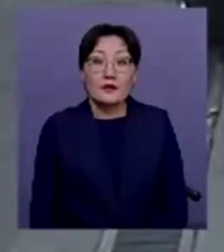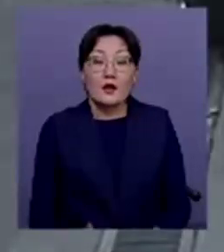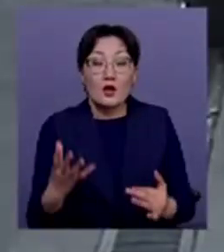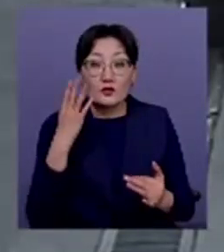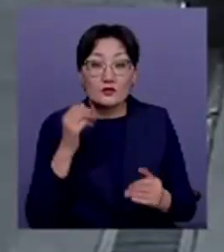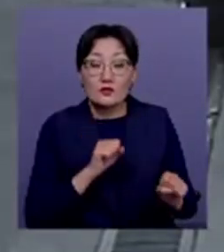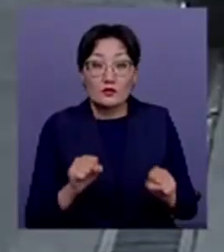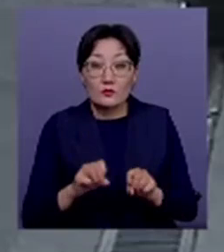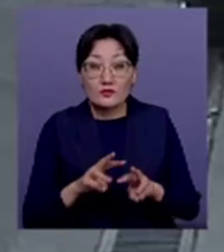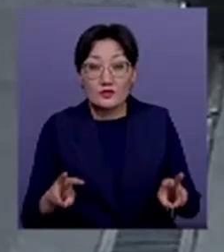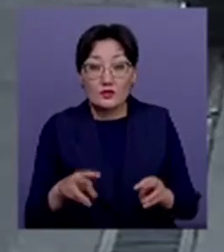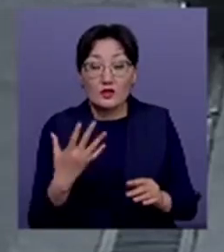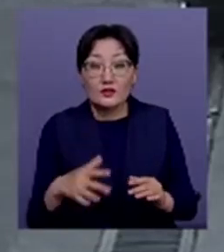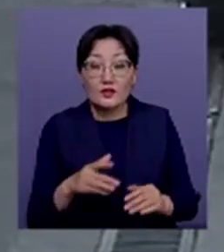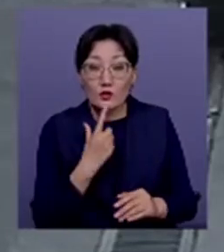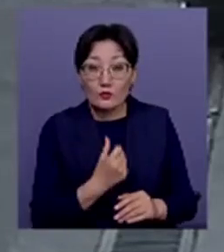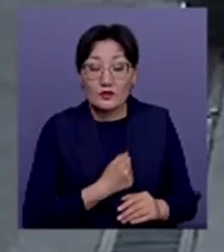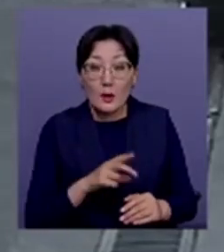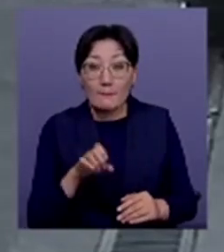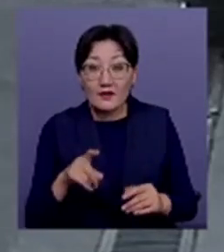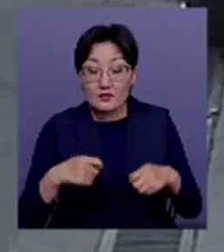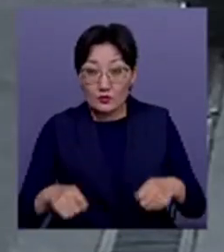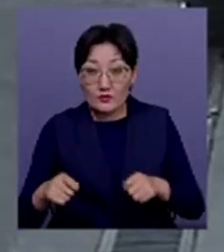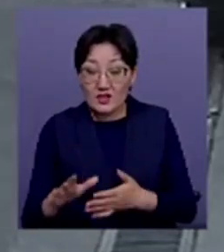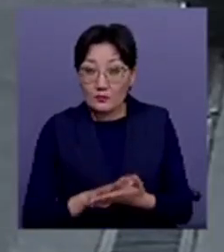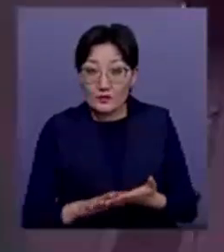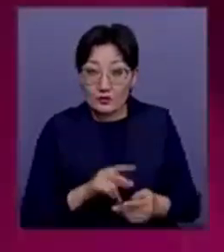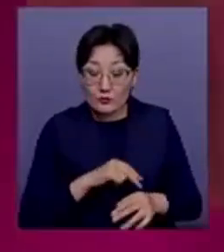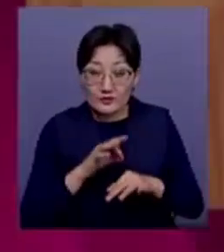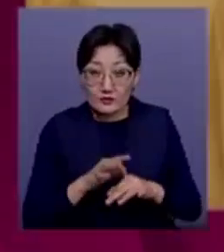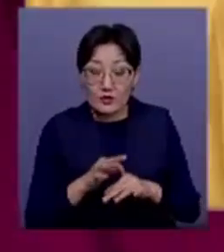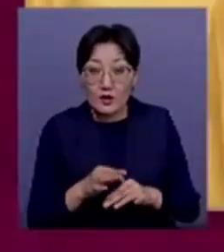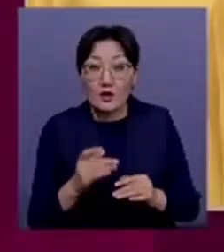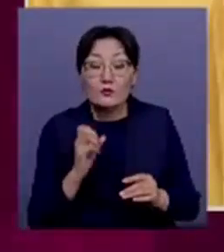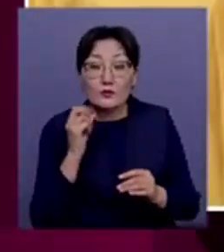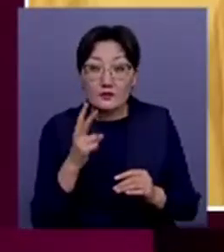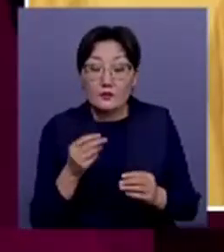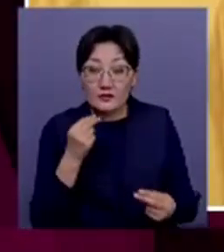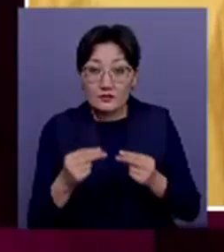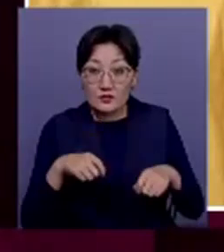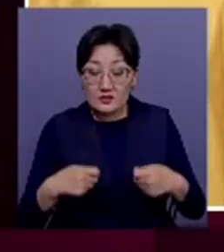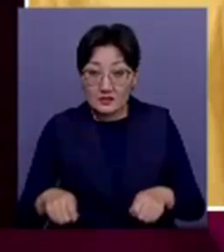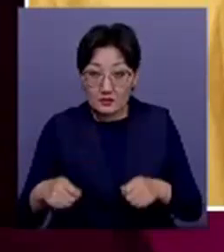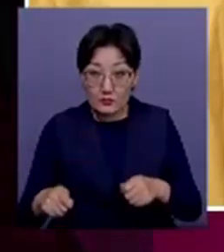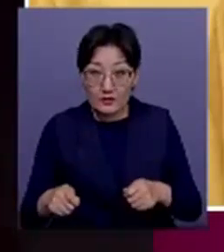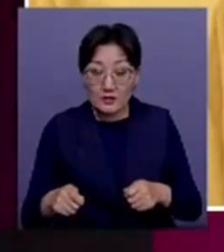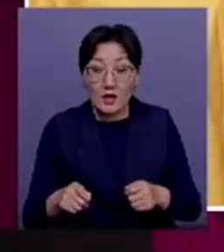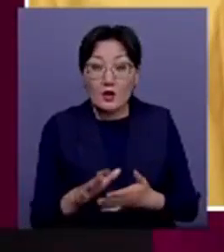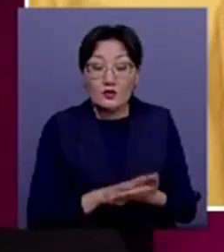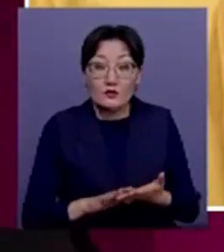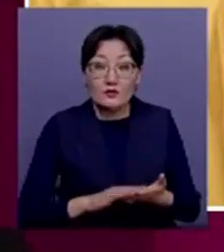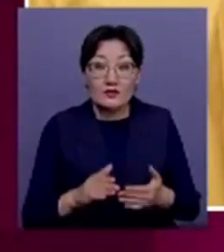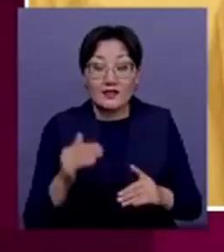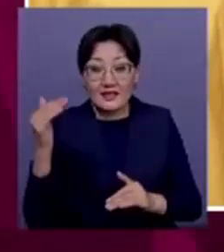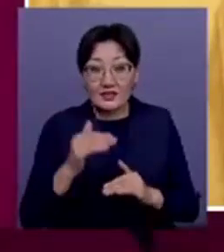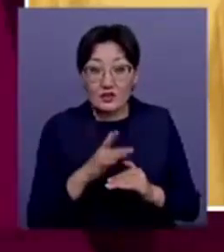Алматыда Қорғаныс министрлігінің 50 жауынгері Барыс базарын дезинфекциялауға шықты. Сауда орталығы түске дейін азық-түлік өнімдерін сататындықтан залалсыздандыру